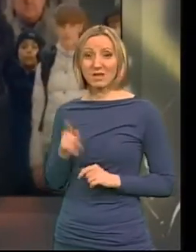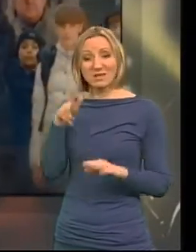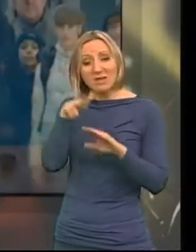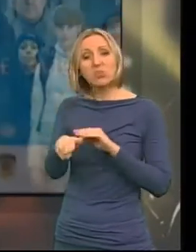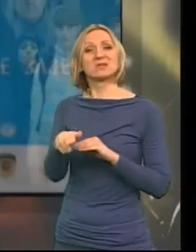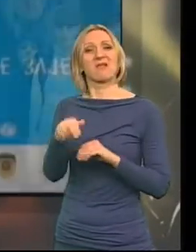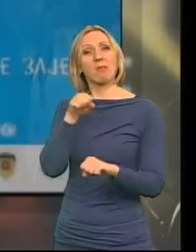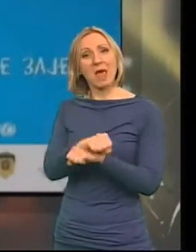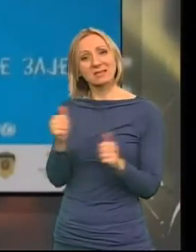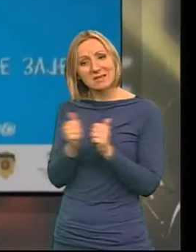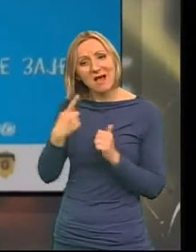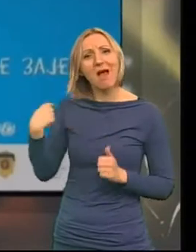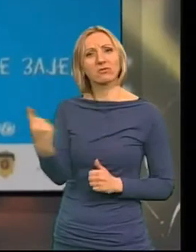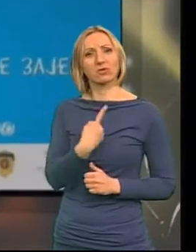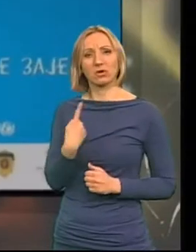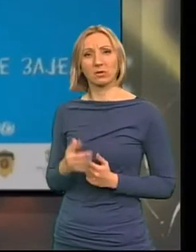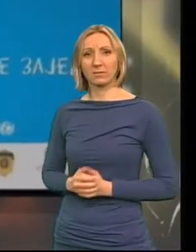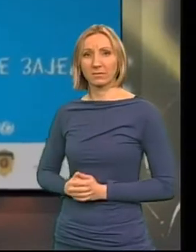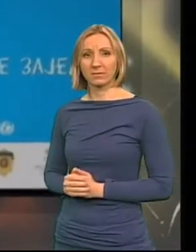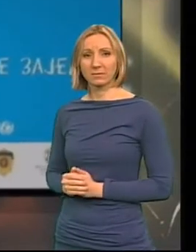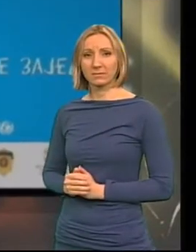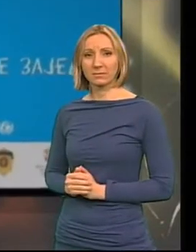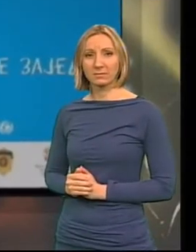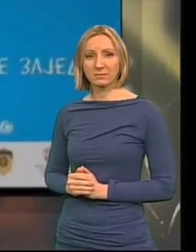Zaustavimo nasilje zajedno.